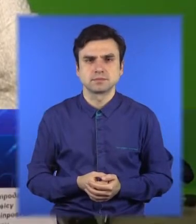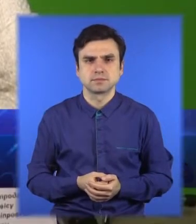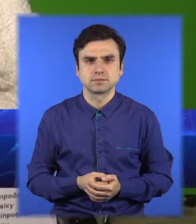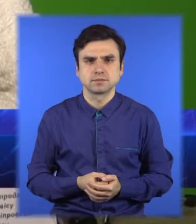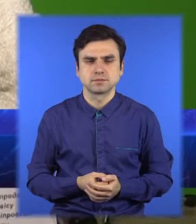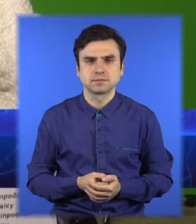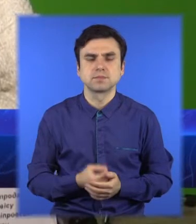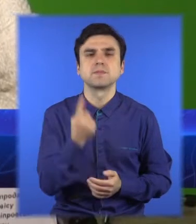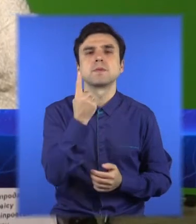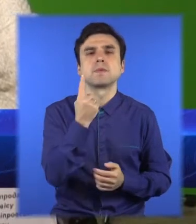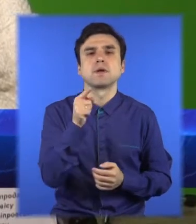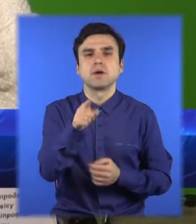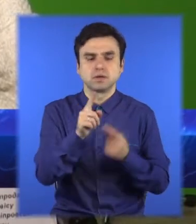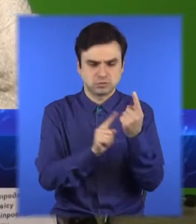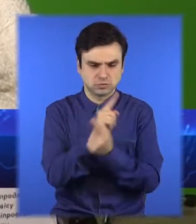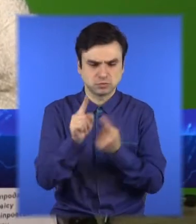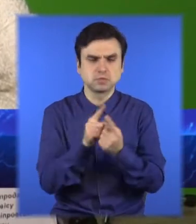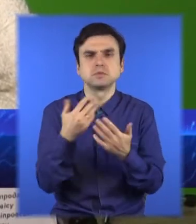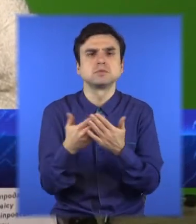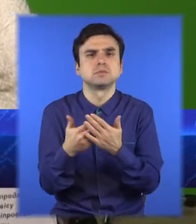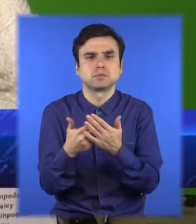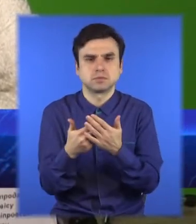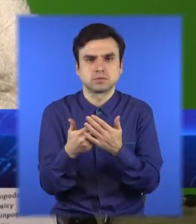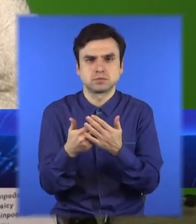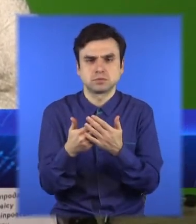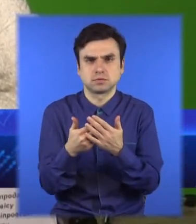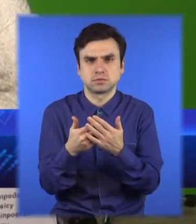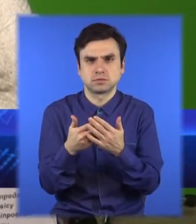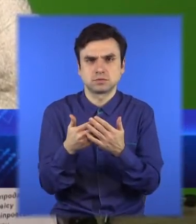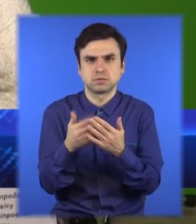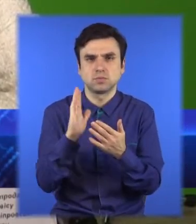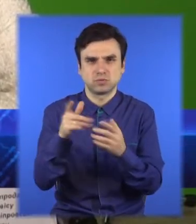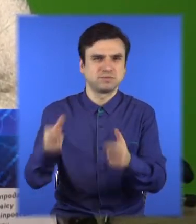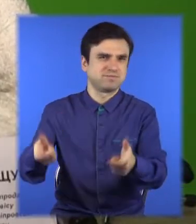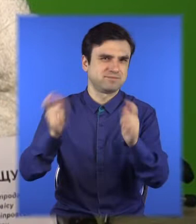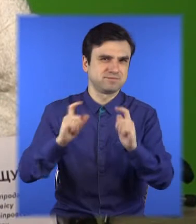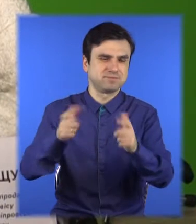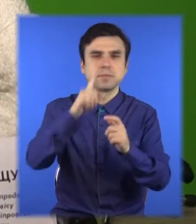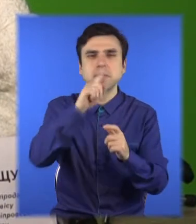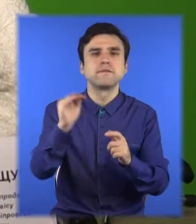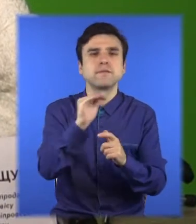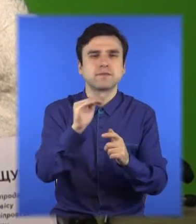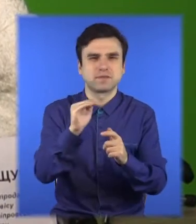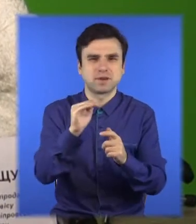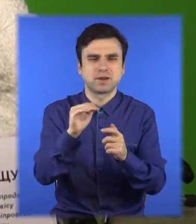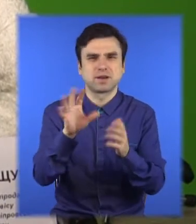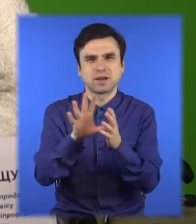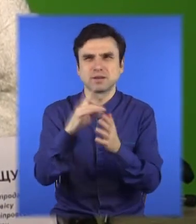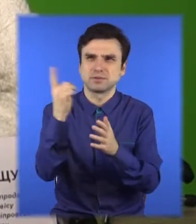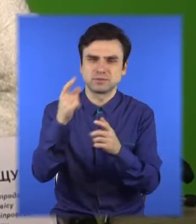за все, ці зміни ви побачите в рахунках з електричною енергією, які почнуть вже надходити з лютого